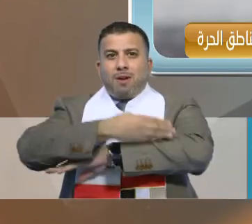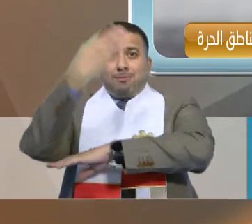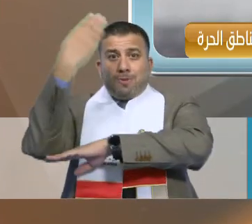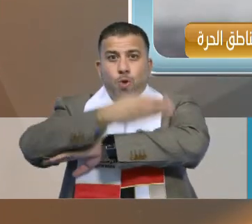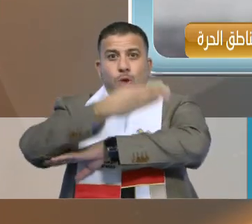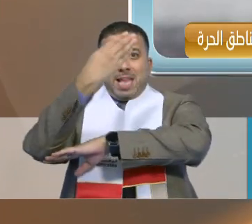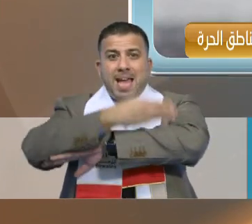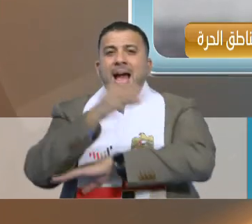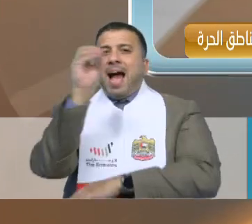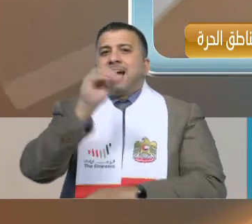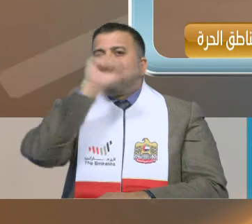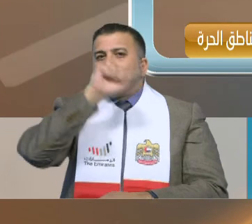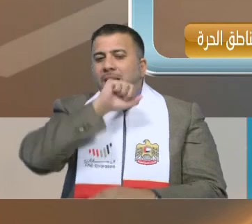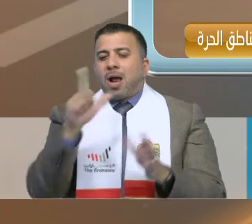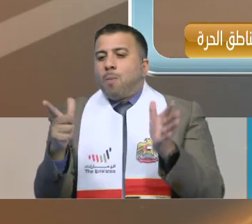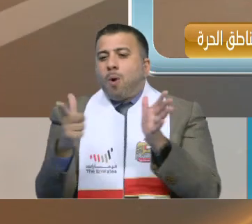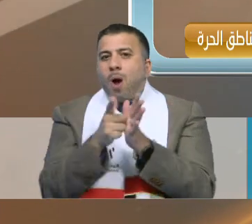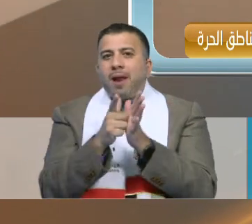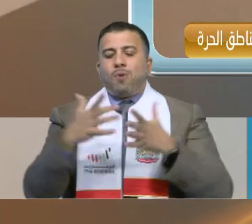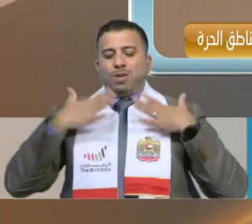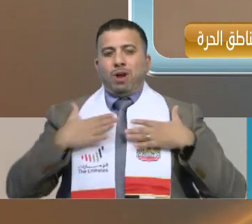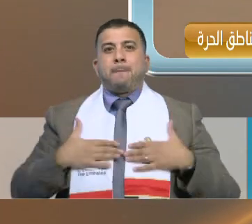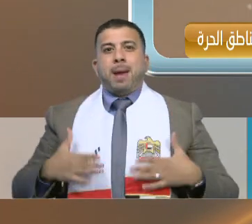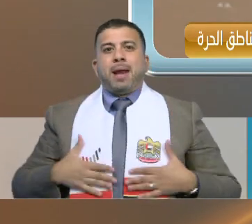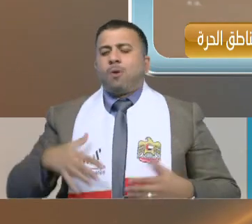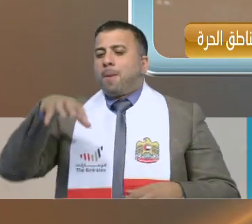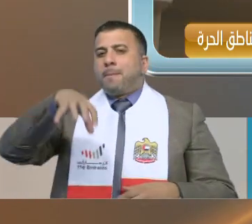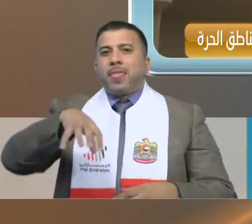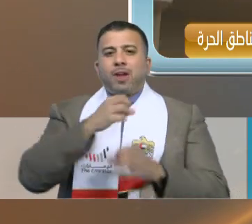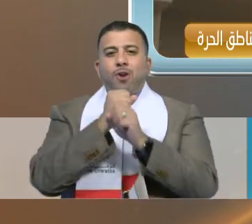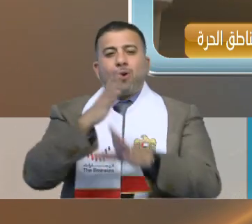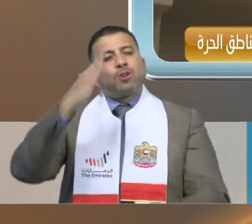والنقاط الحدودية بهيئة الشارقة للموانئ والجمارك والمناطق الحرة. شكرا لك.